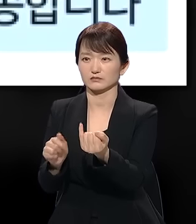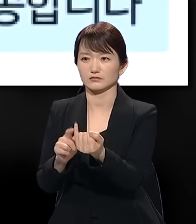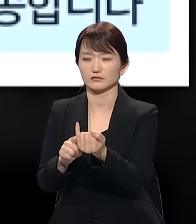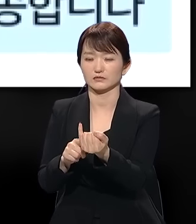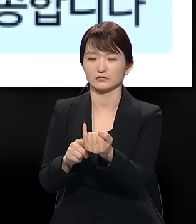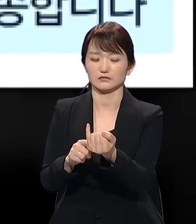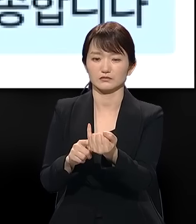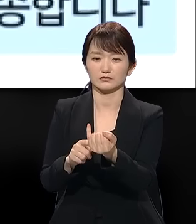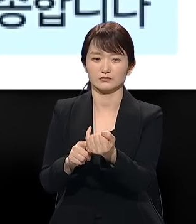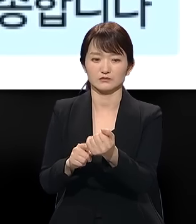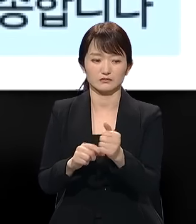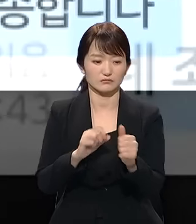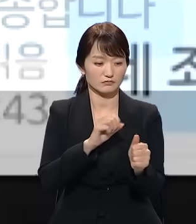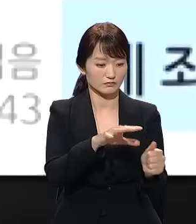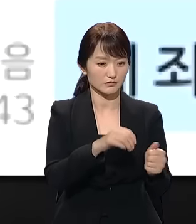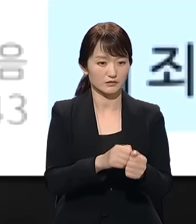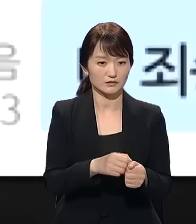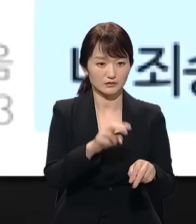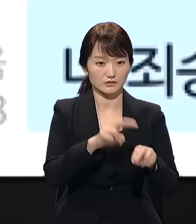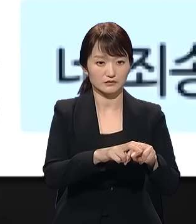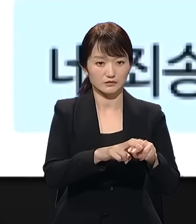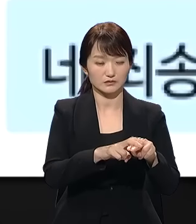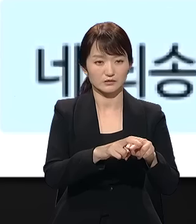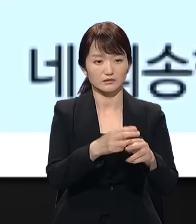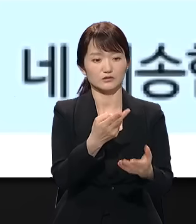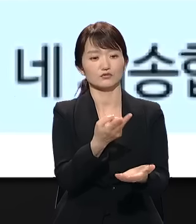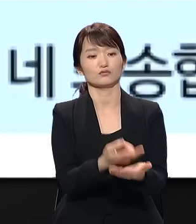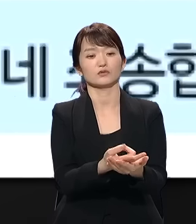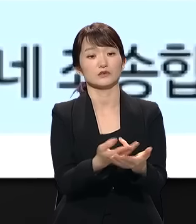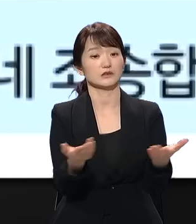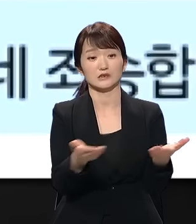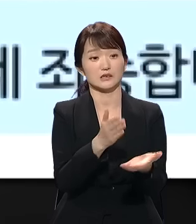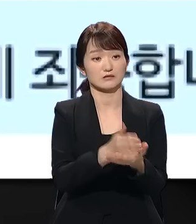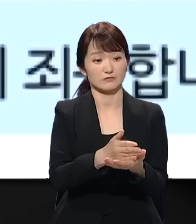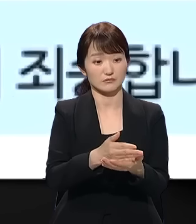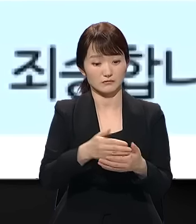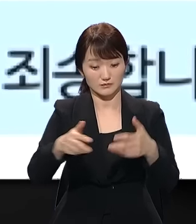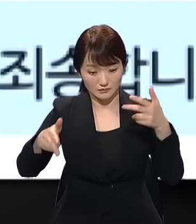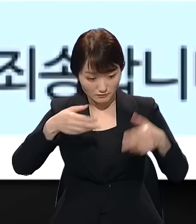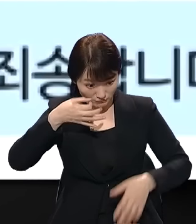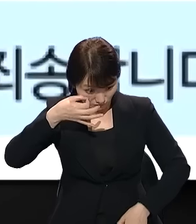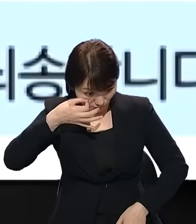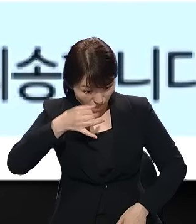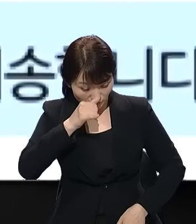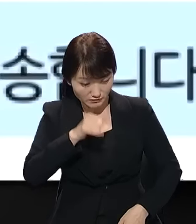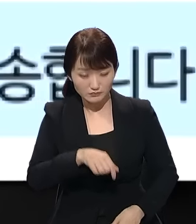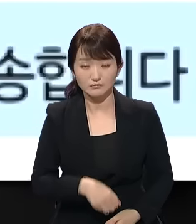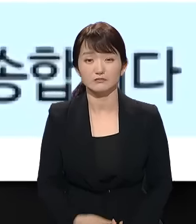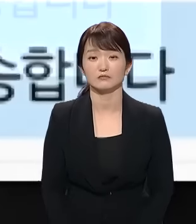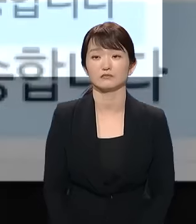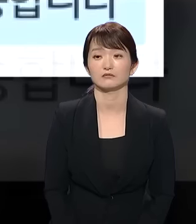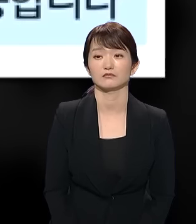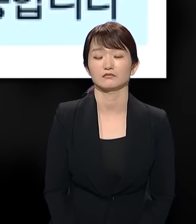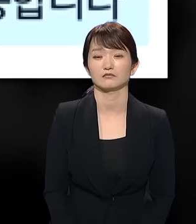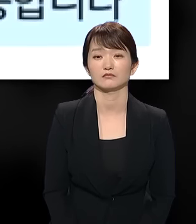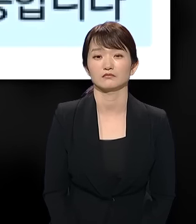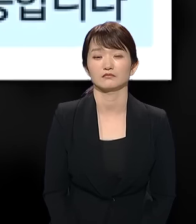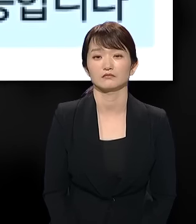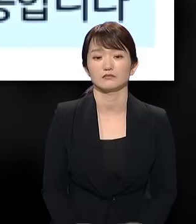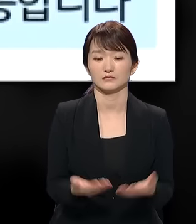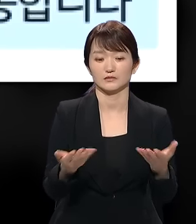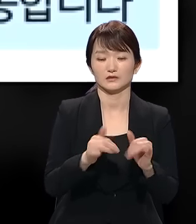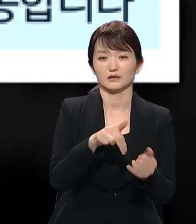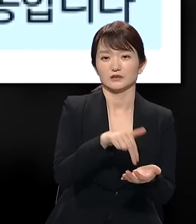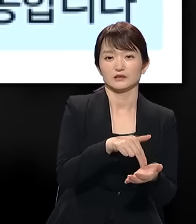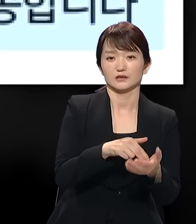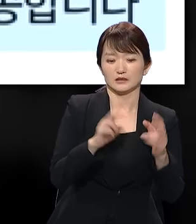일하지 마시죠. 이건 진짜 보는 거 아니에요. CCTV로 보고 있는 거잖아요. 그러니까 이런 것들이 다 있어서 직원